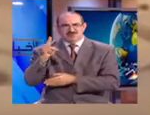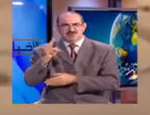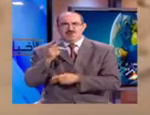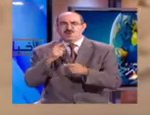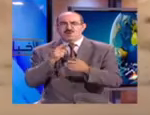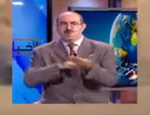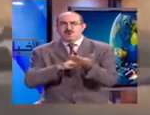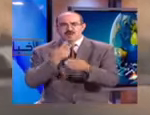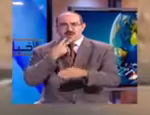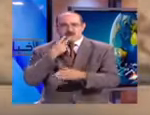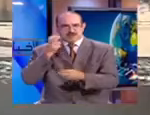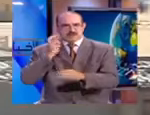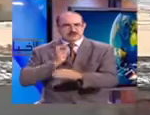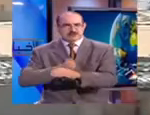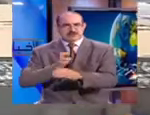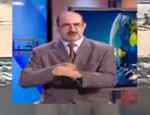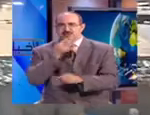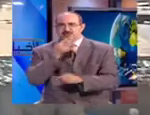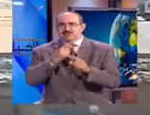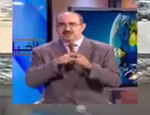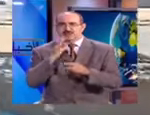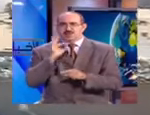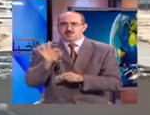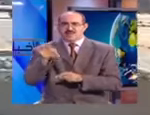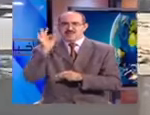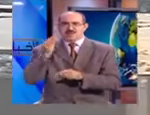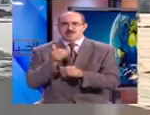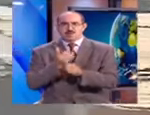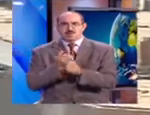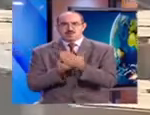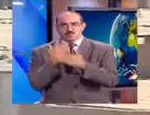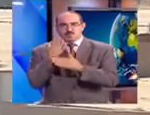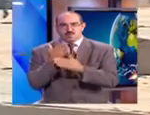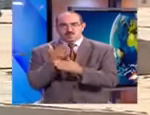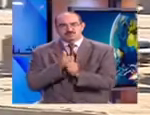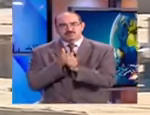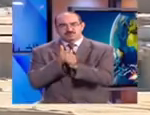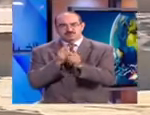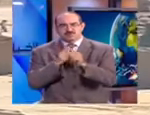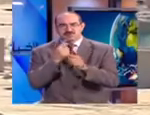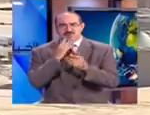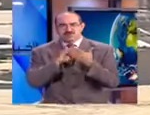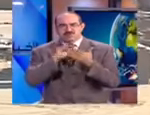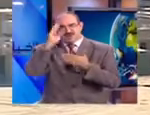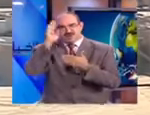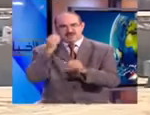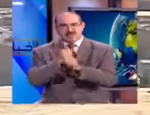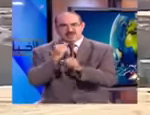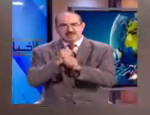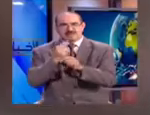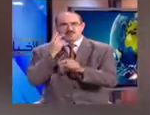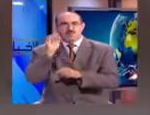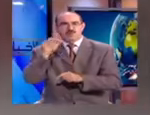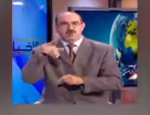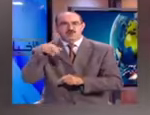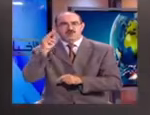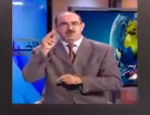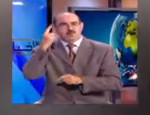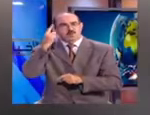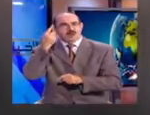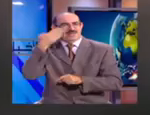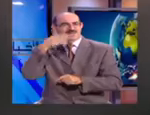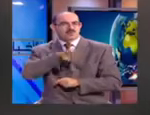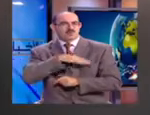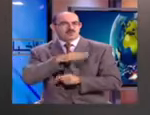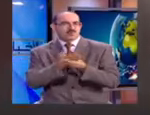الأرجنتيني إميليو كاردناس أن تعيين مبعوث خاص جديد للأمين العام للأمم المتحدة في الصحراء الغربية